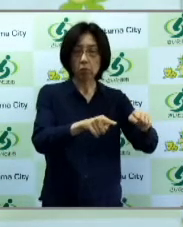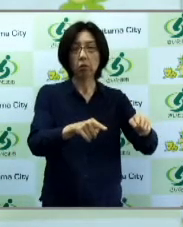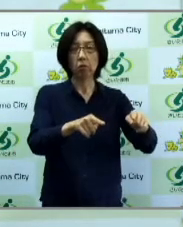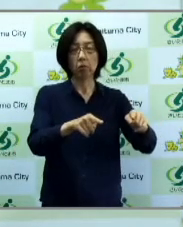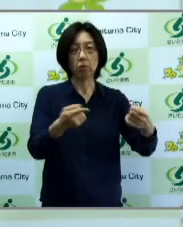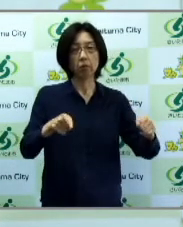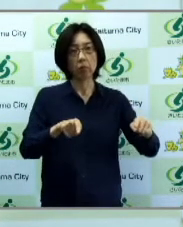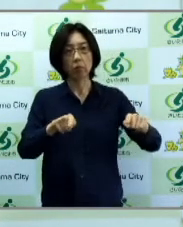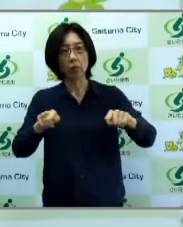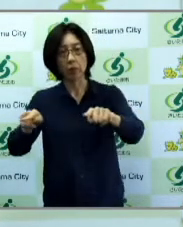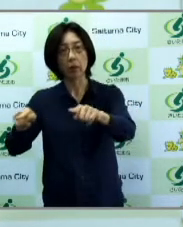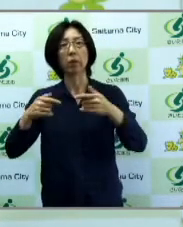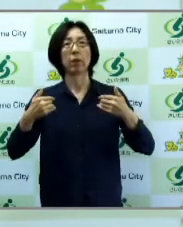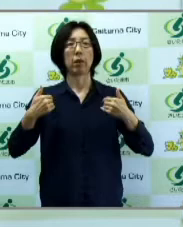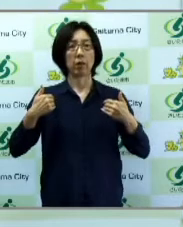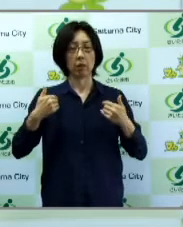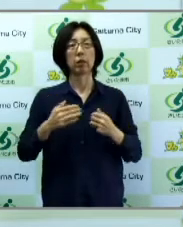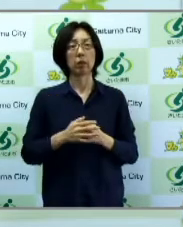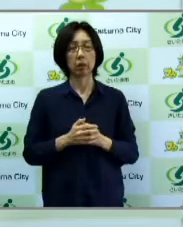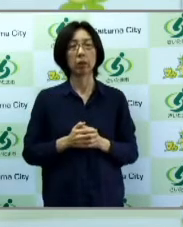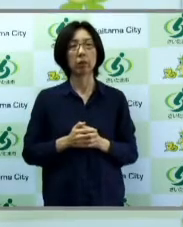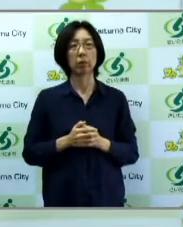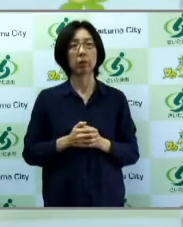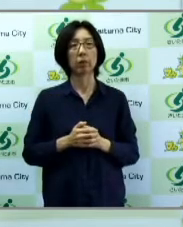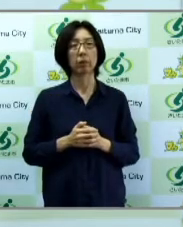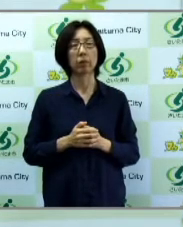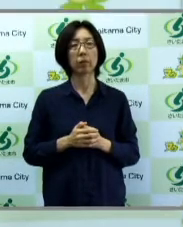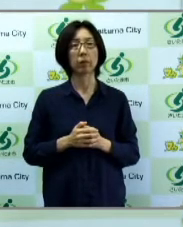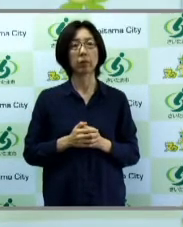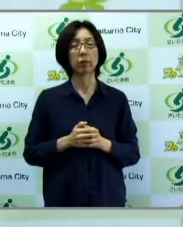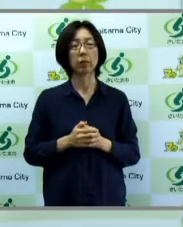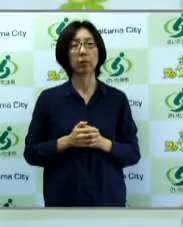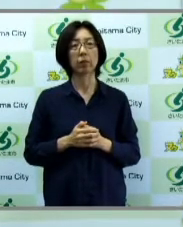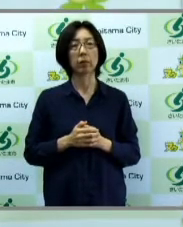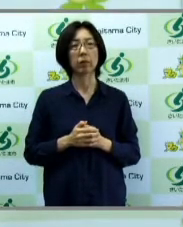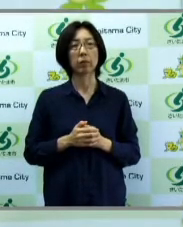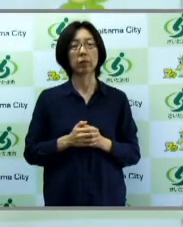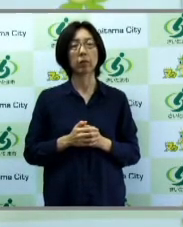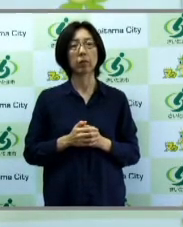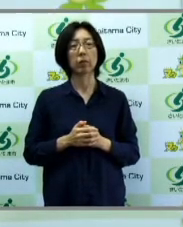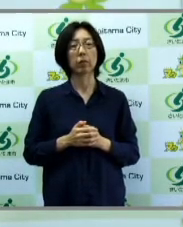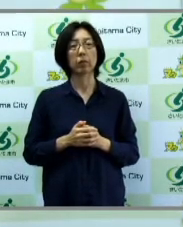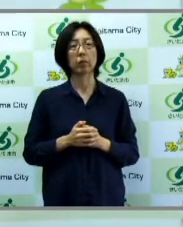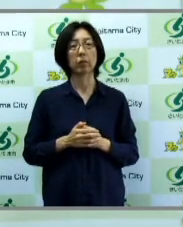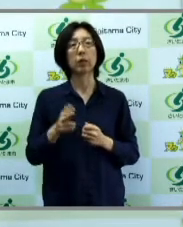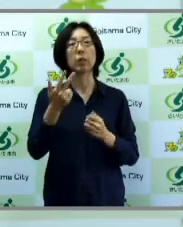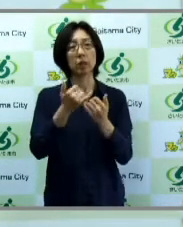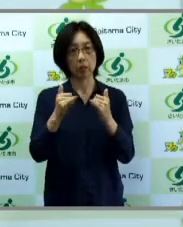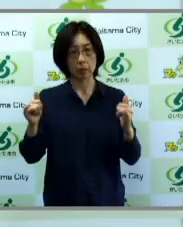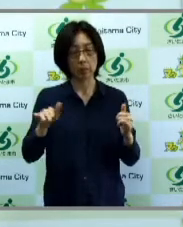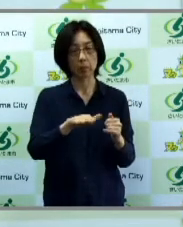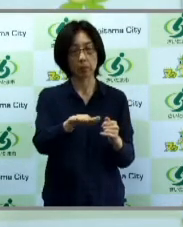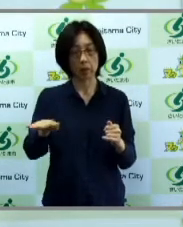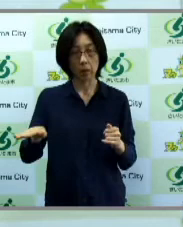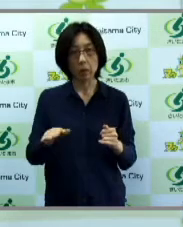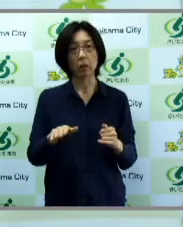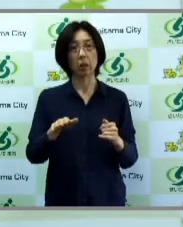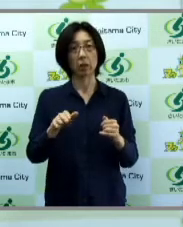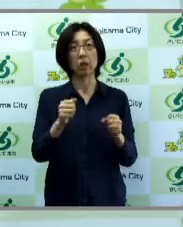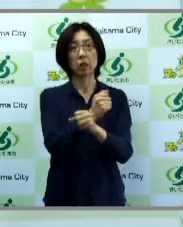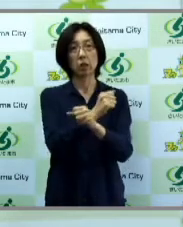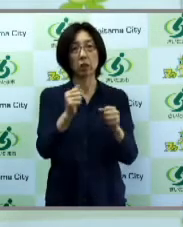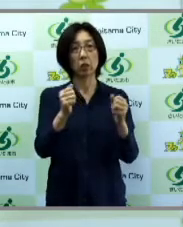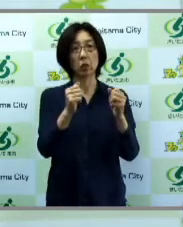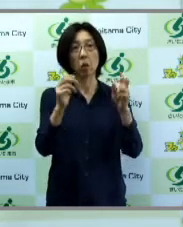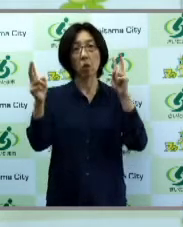でやはりそれぞれ、市民そして事業者の皆さんが、そういった、感染